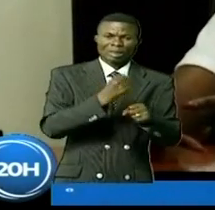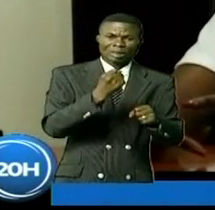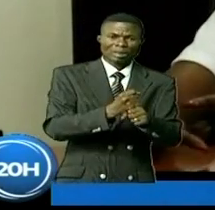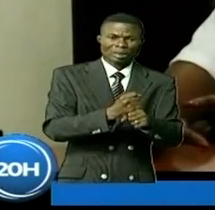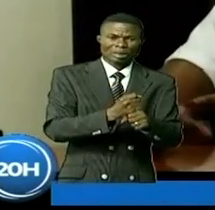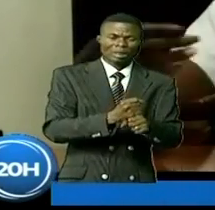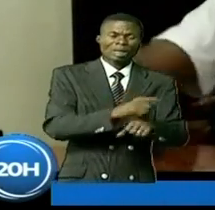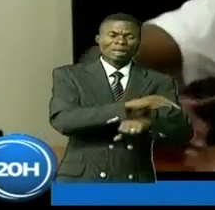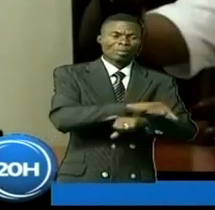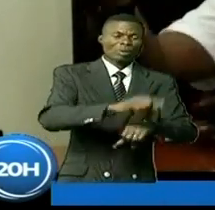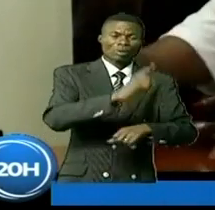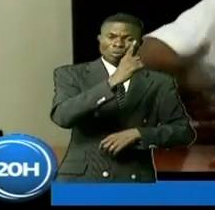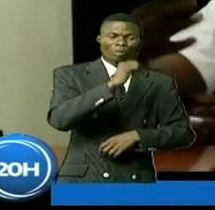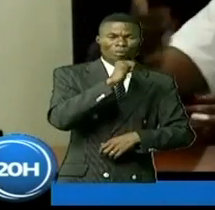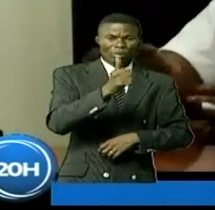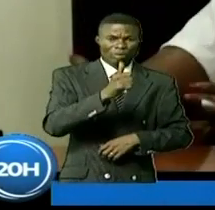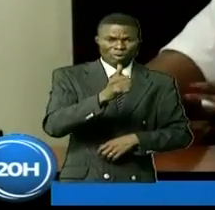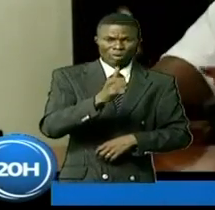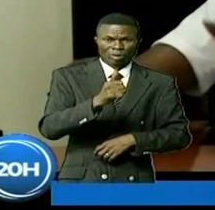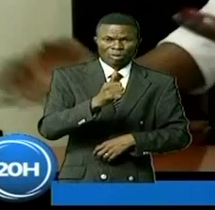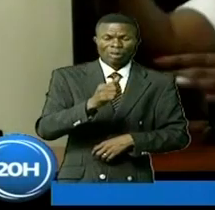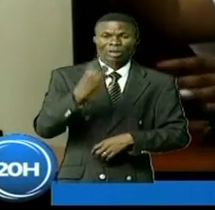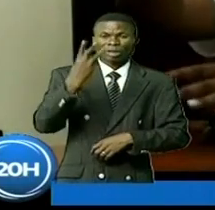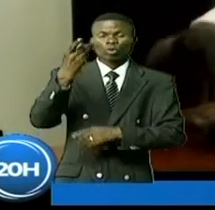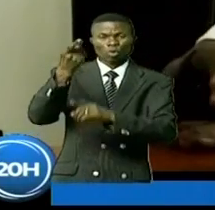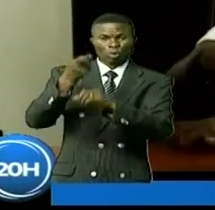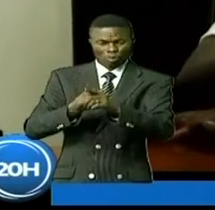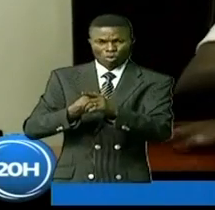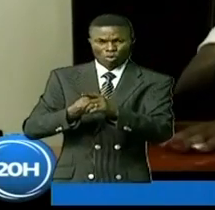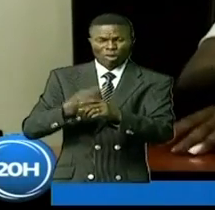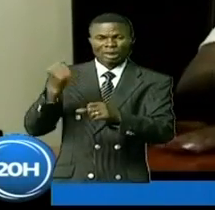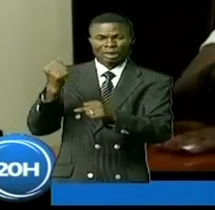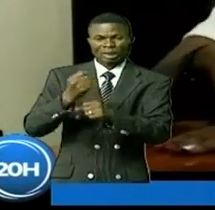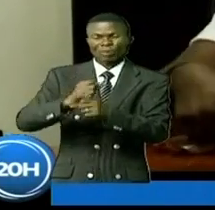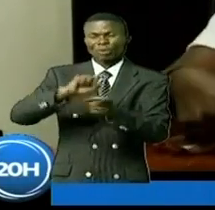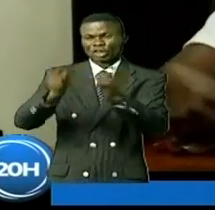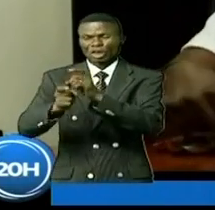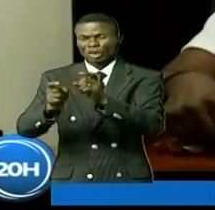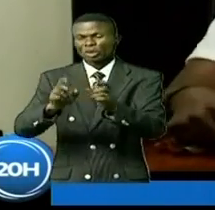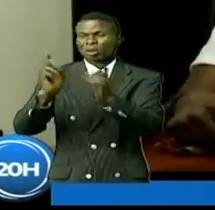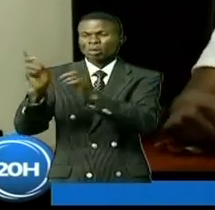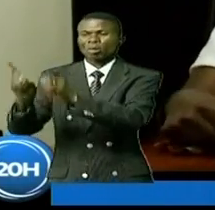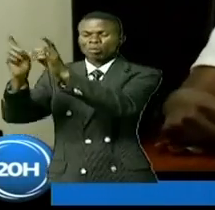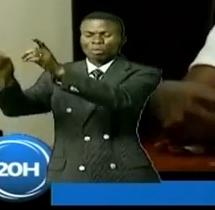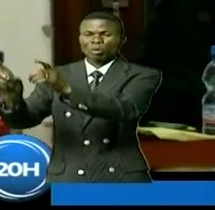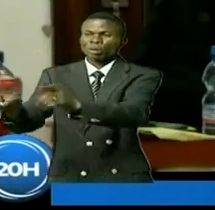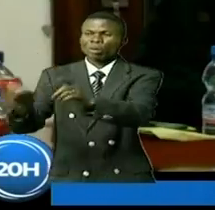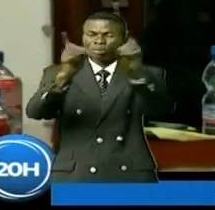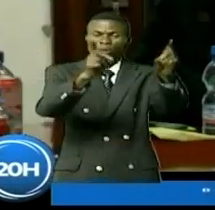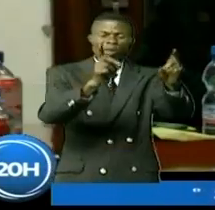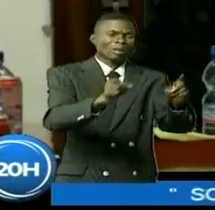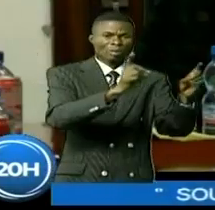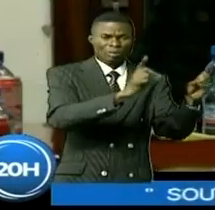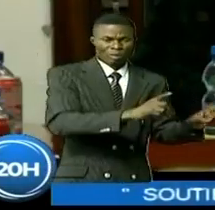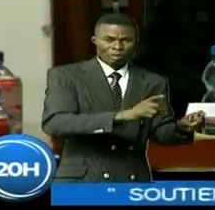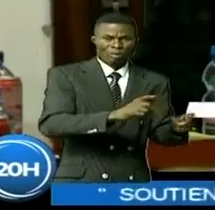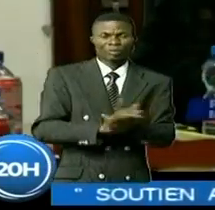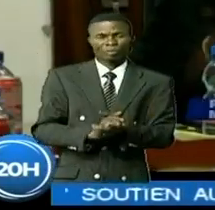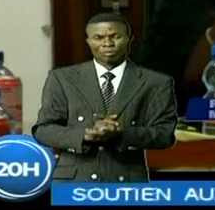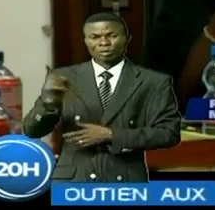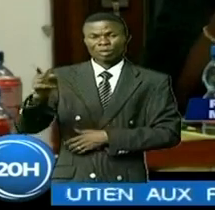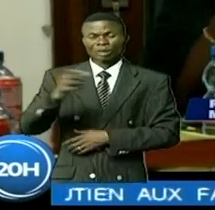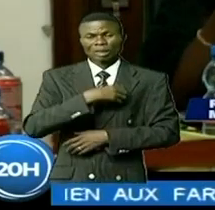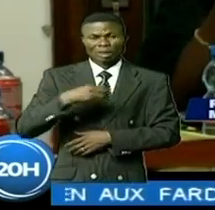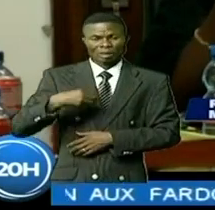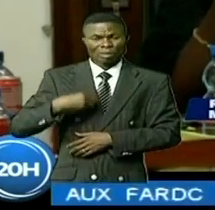mêmes noms. Donc comme ça, après 3 mois, tu peux revenir avec ton vraie identité. La princesse Adèle Kaïnda Maïna, qui